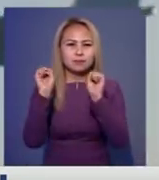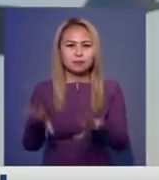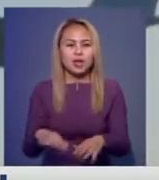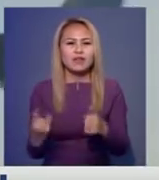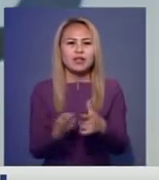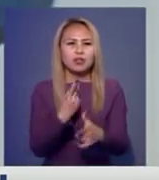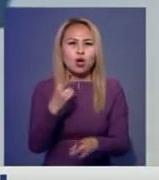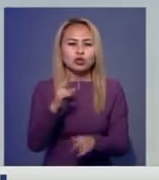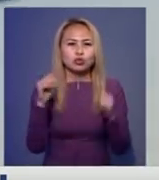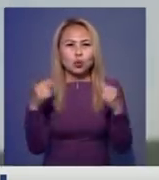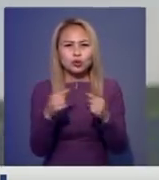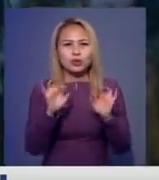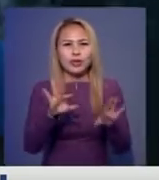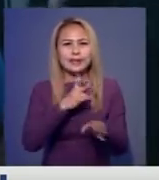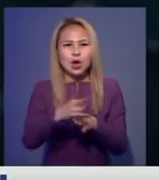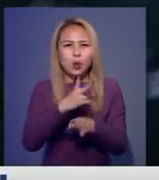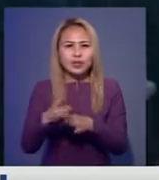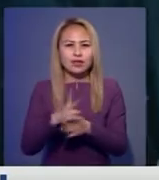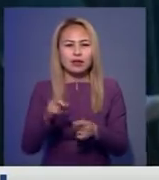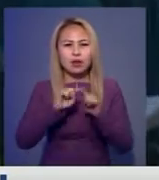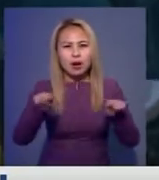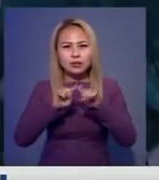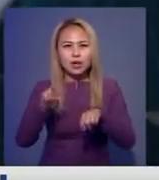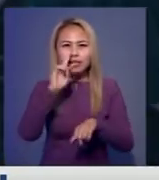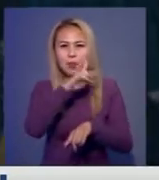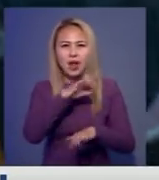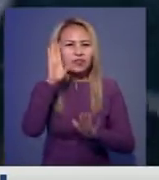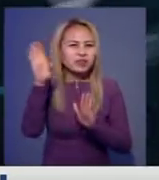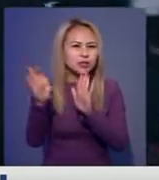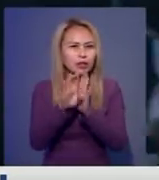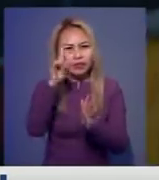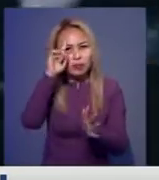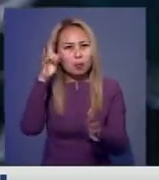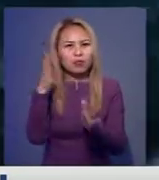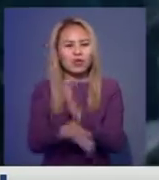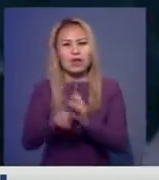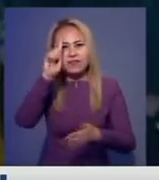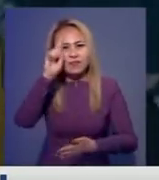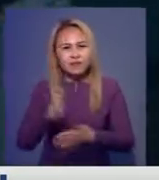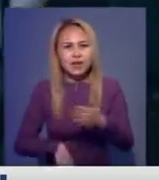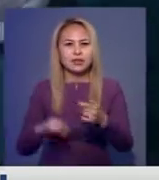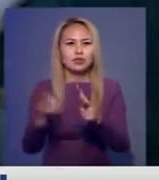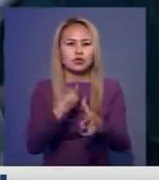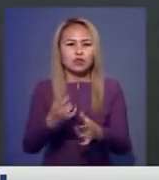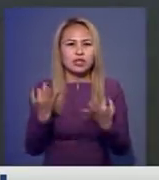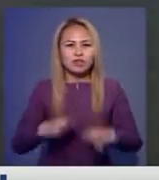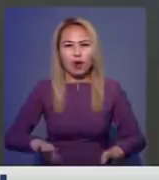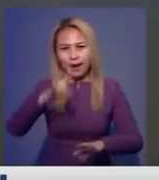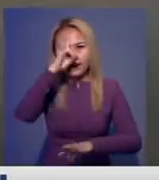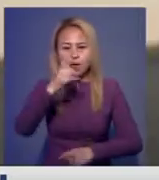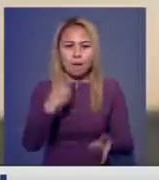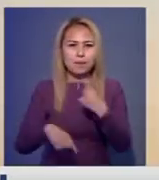аттанған отандастарымыз шын мәнінде террористердің теріс насихатына шырмалған. Бүгінде олар жаңа өмір бастау үшін өз еркімен Қазақстанға